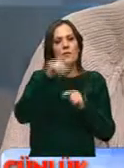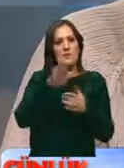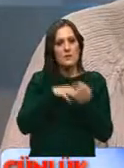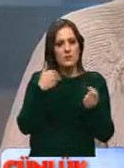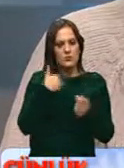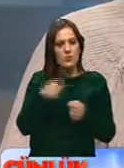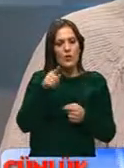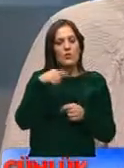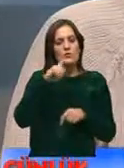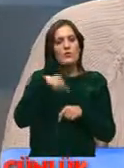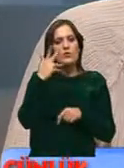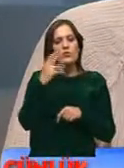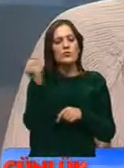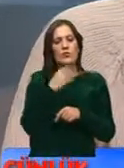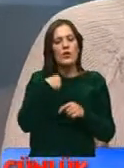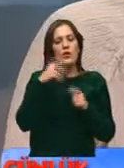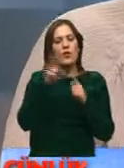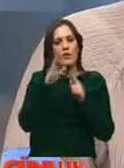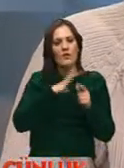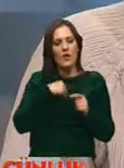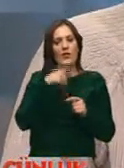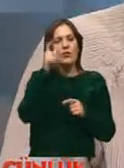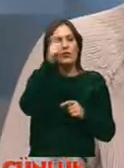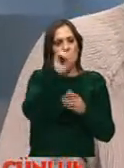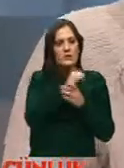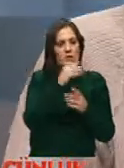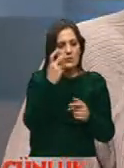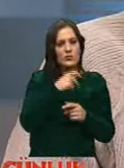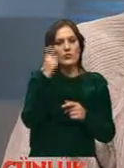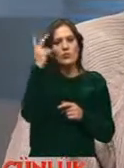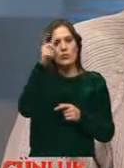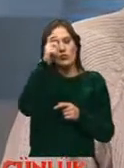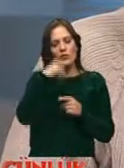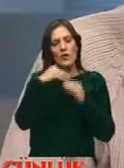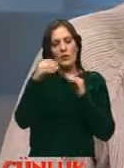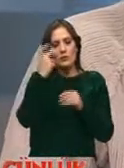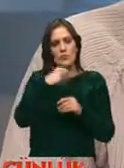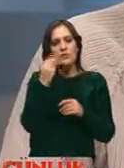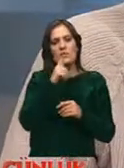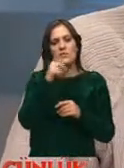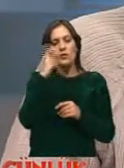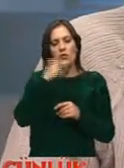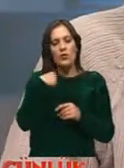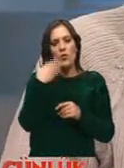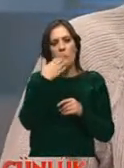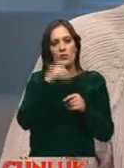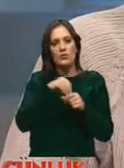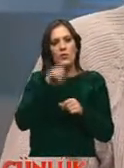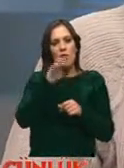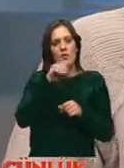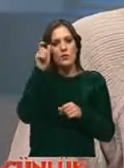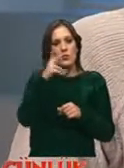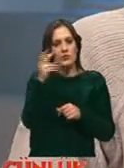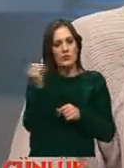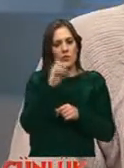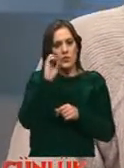zaman 3 korumuz vardı. Türk Sanat Müziği Korosu, Türk Halk Müziği Korosu, Çok Sesli Koro. Evet. Ve de okulumuzun öğretmenleri,